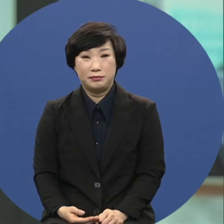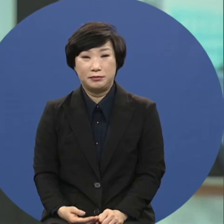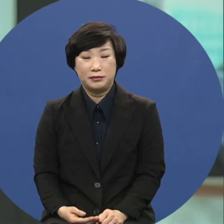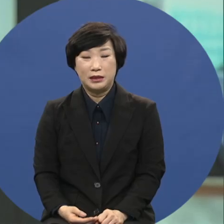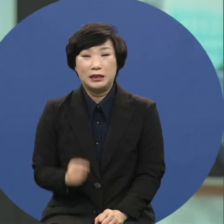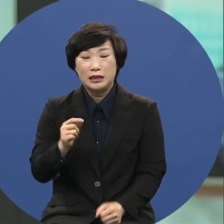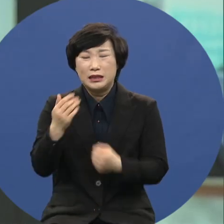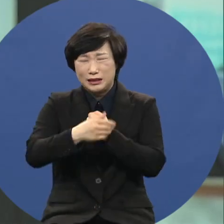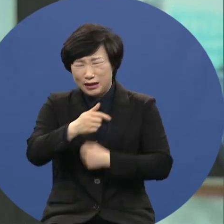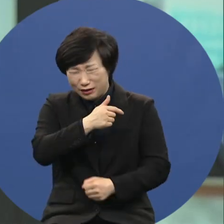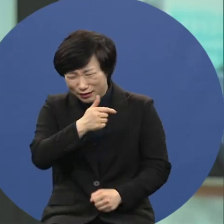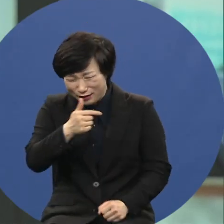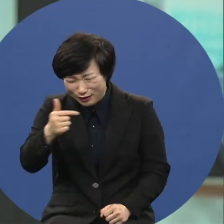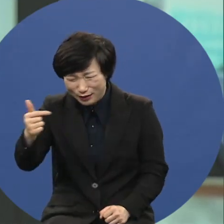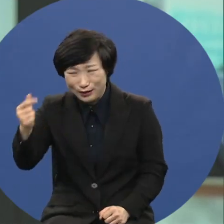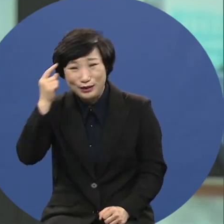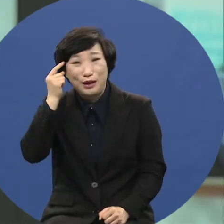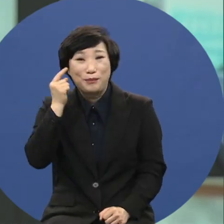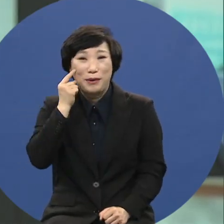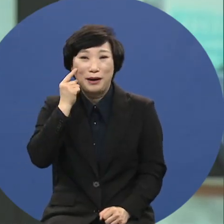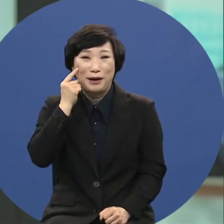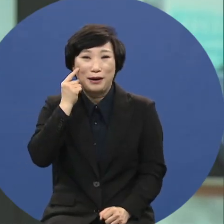이 큰 은혜